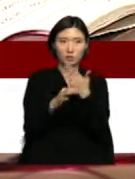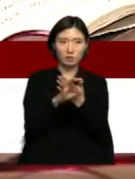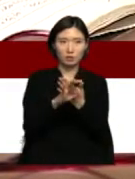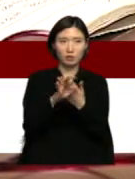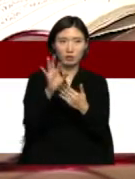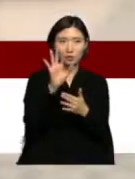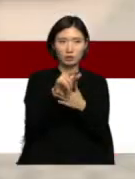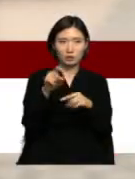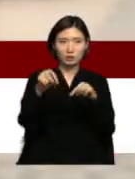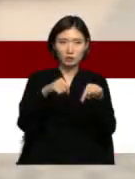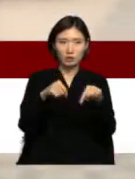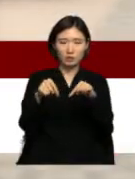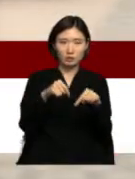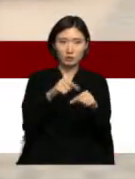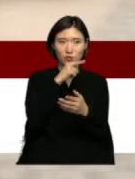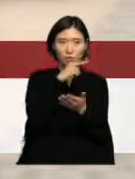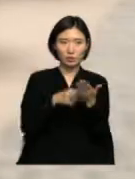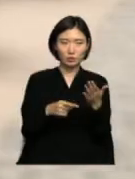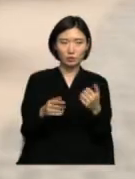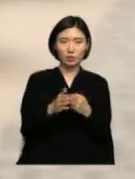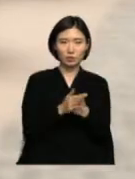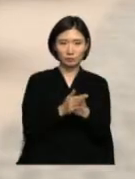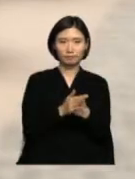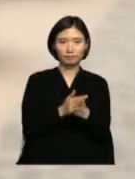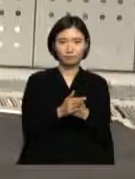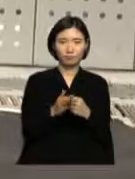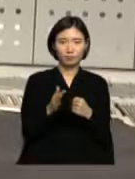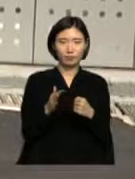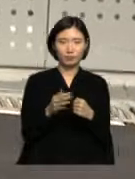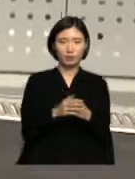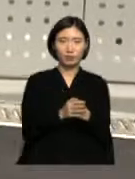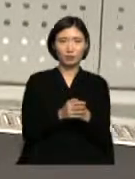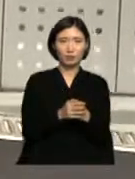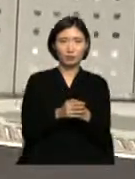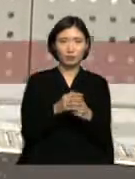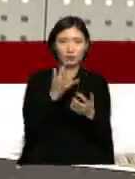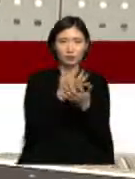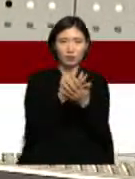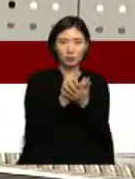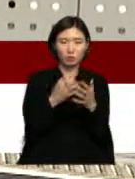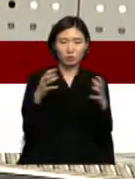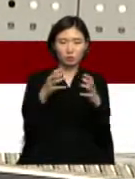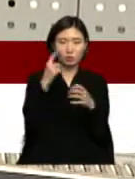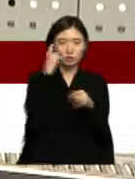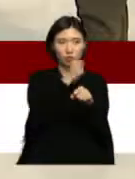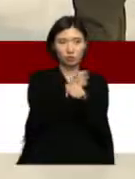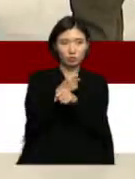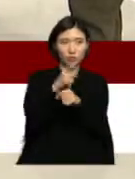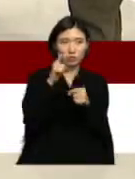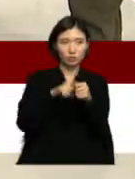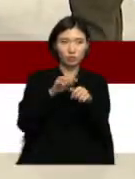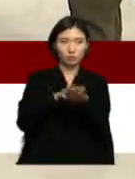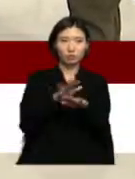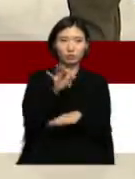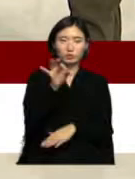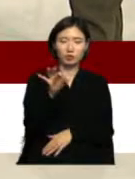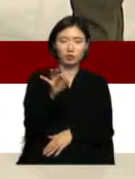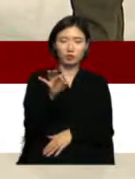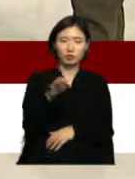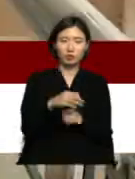그 지방자치를 또 훼손하게 되는 거지 않습니까? 의정자료 수집과 연구 명목으로 지급되는 수당 개념의